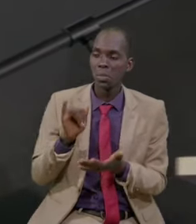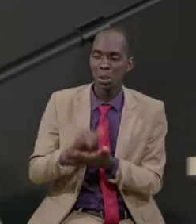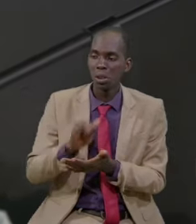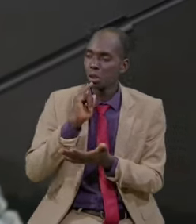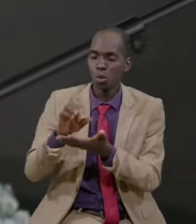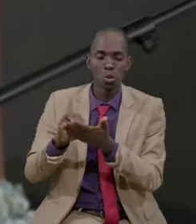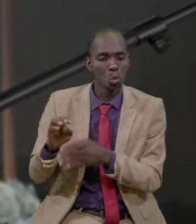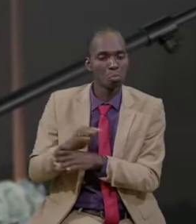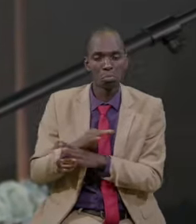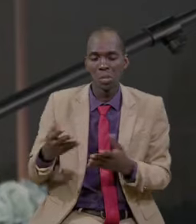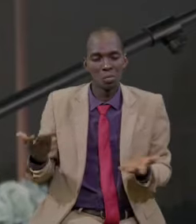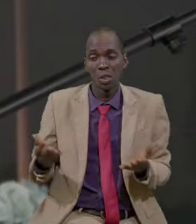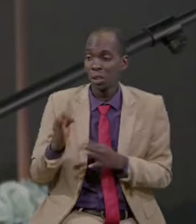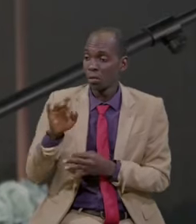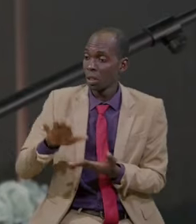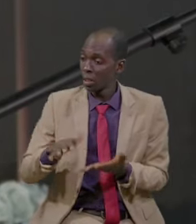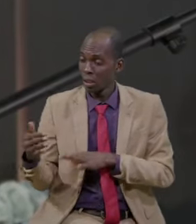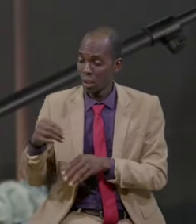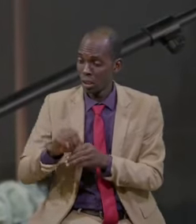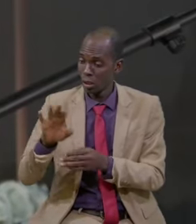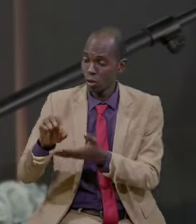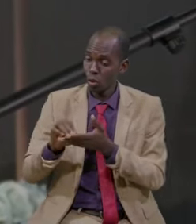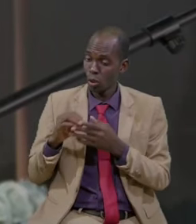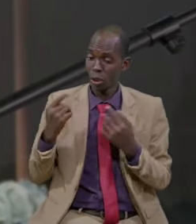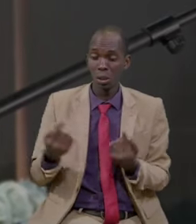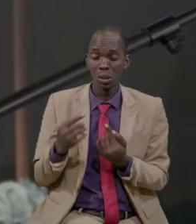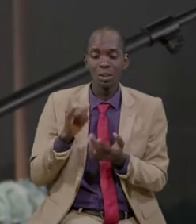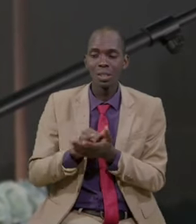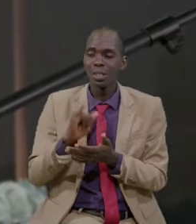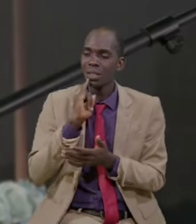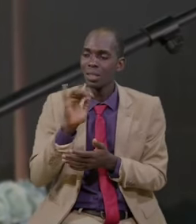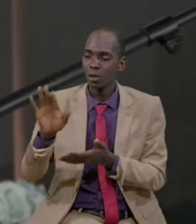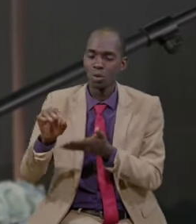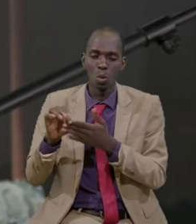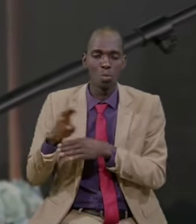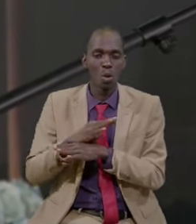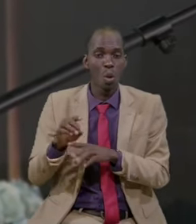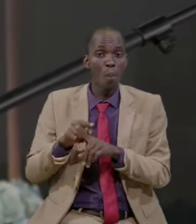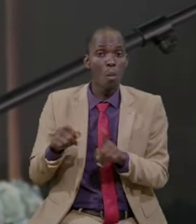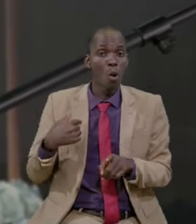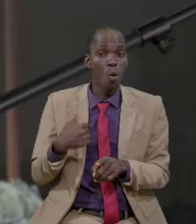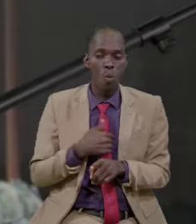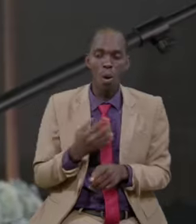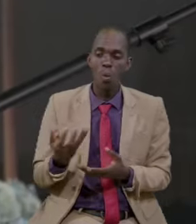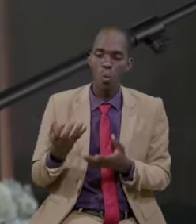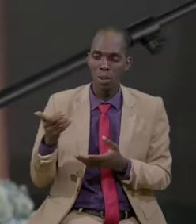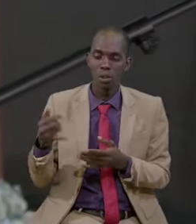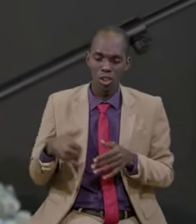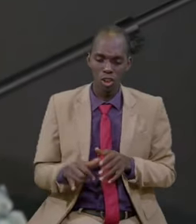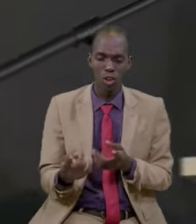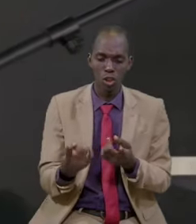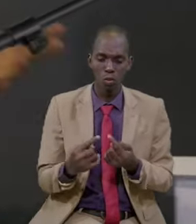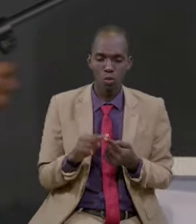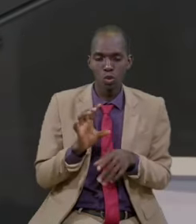son péché, ça c'est son problème. Mais nous avons besoin de cette dîmée offrande. Ah, ça